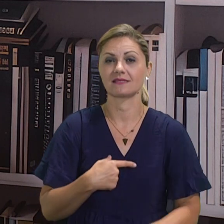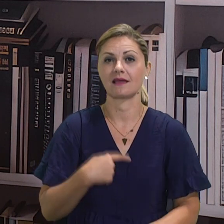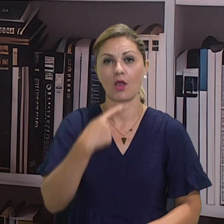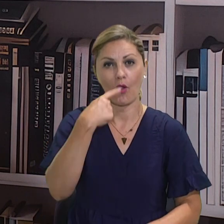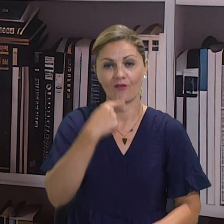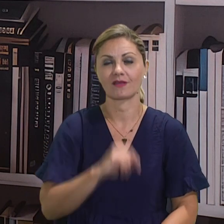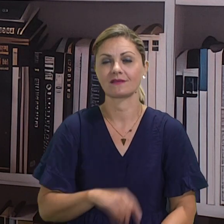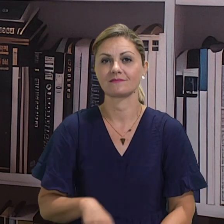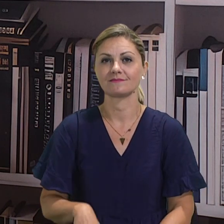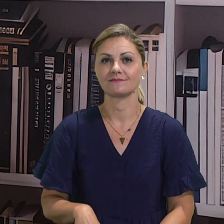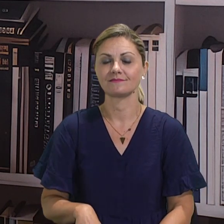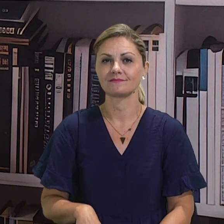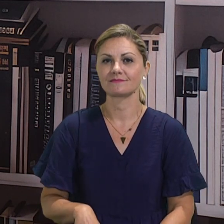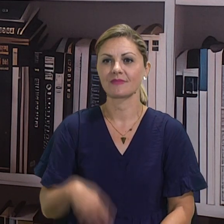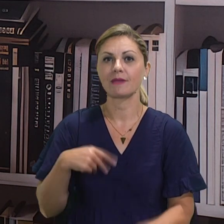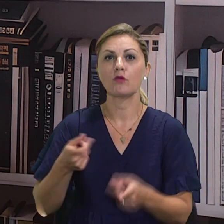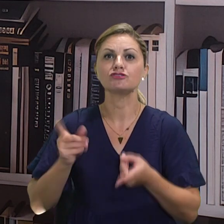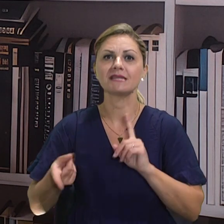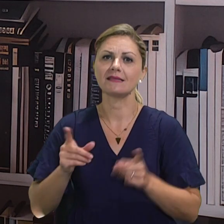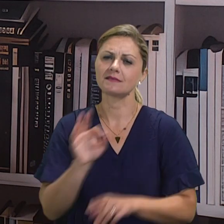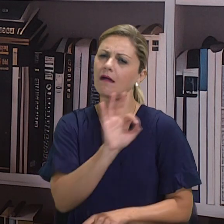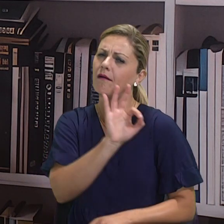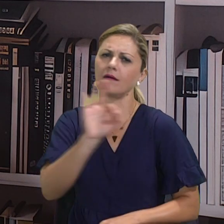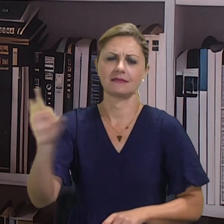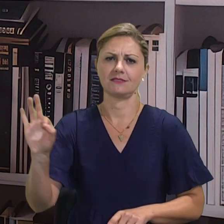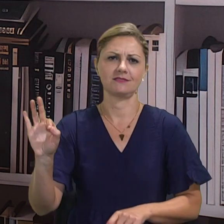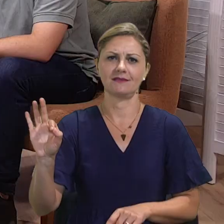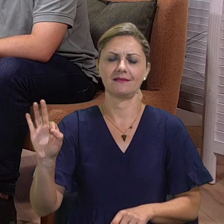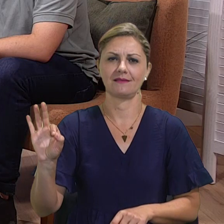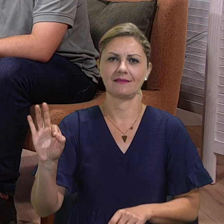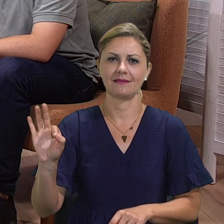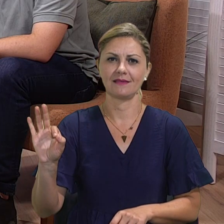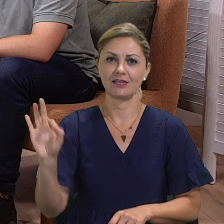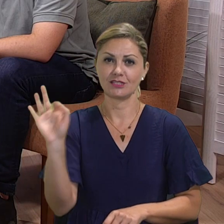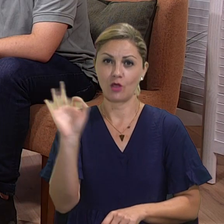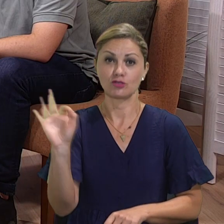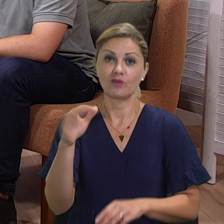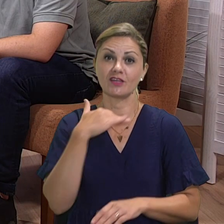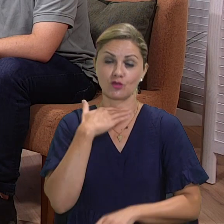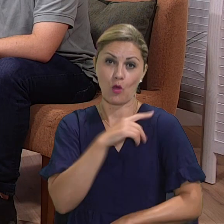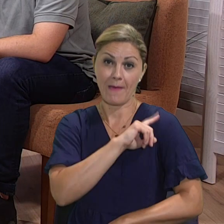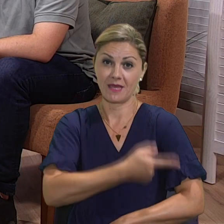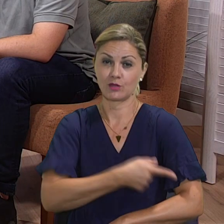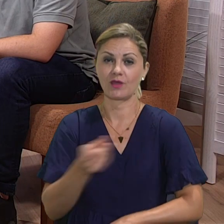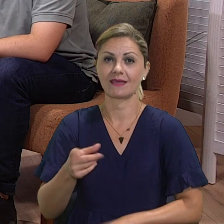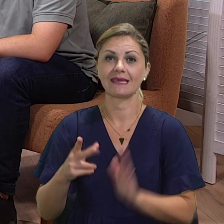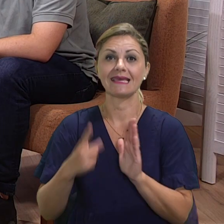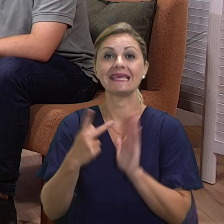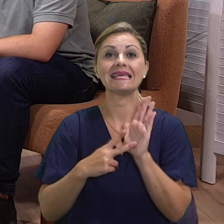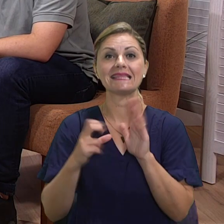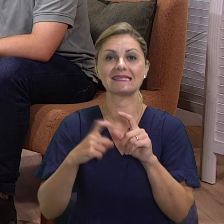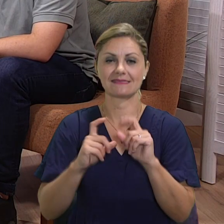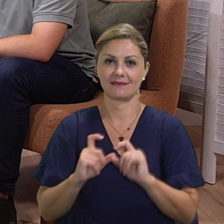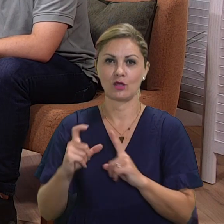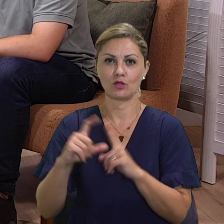izvode neke stvari, pripremi i ona je vrsna nastavnica i baš se kuži u sve to,